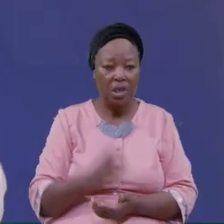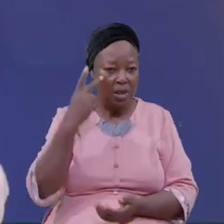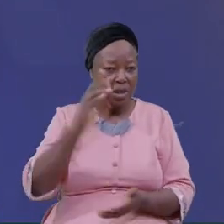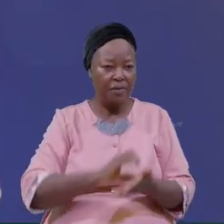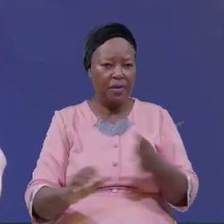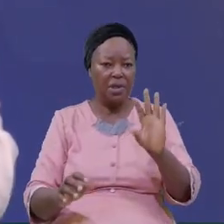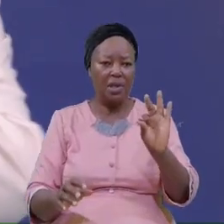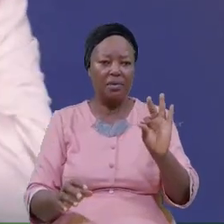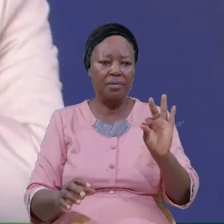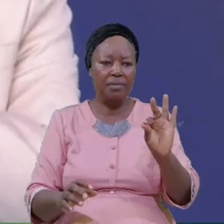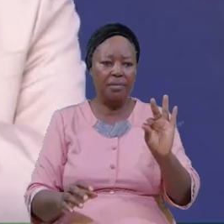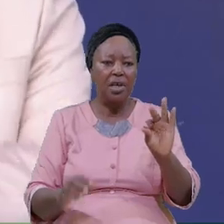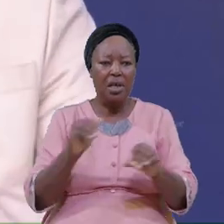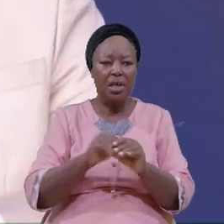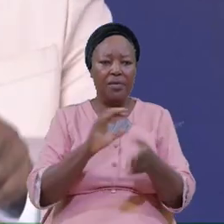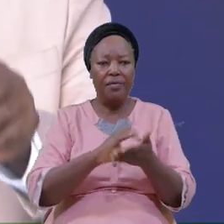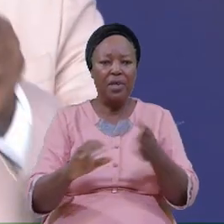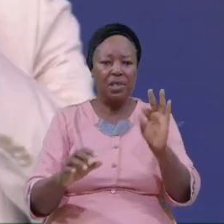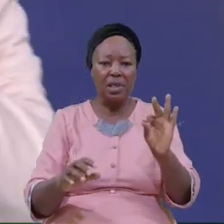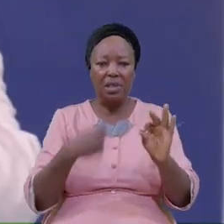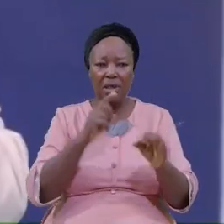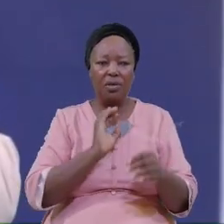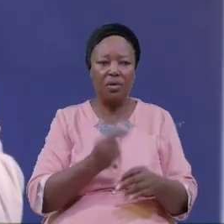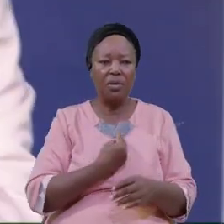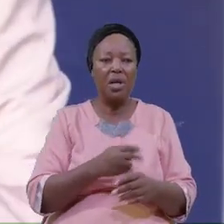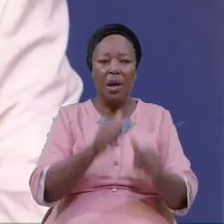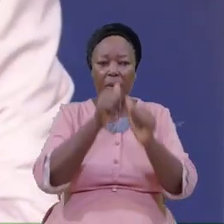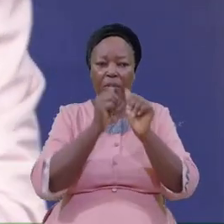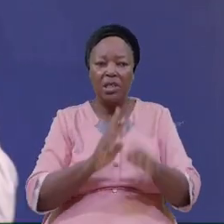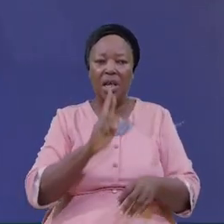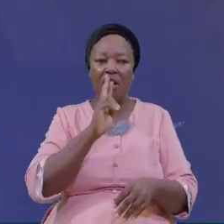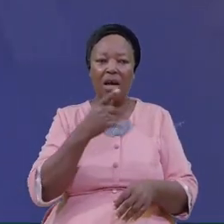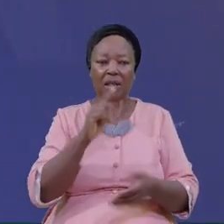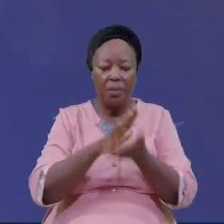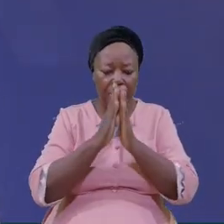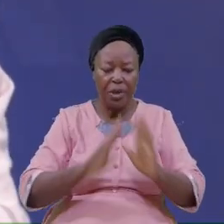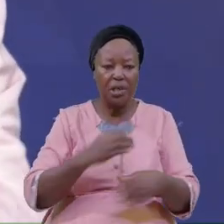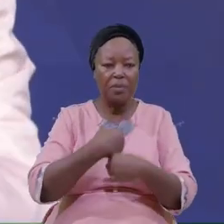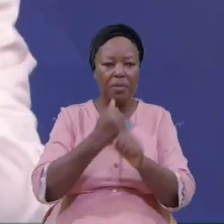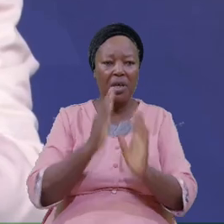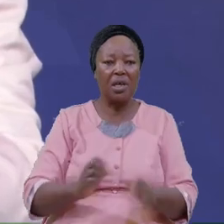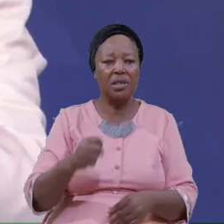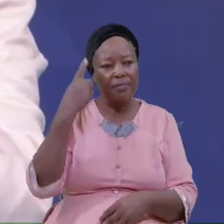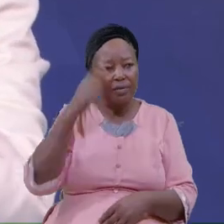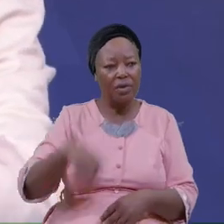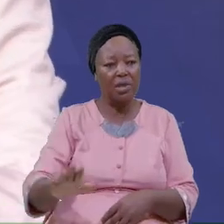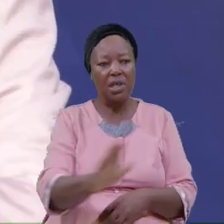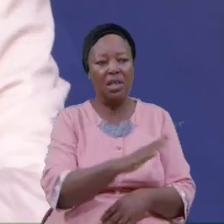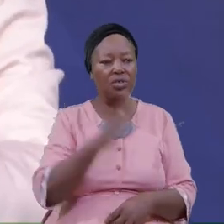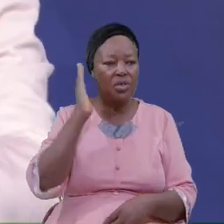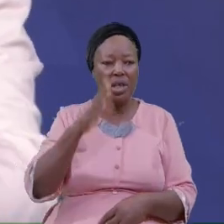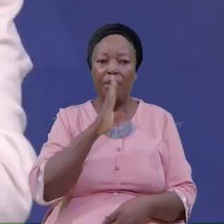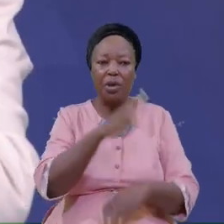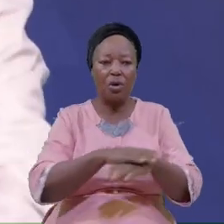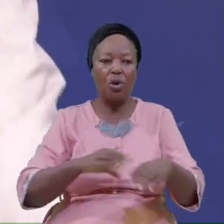9. In verse 9, blessed are the peacemakers, for they shall be called